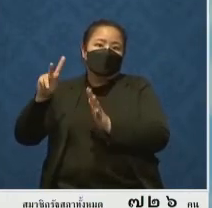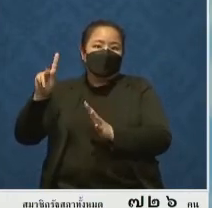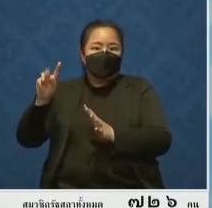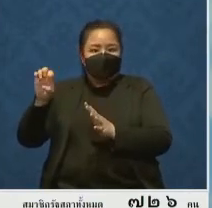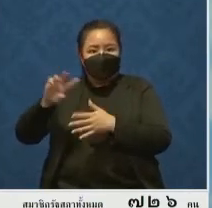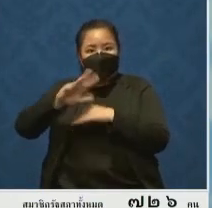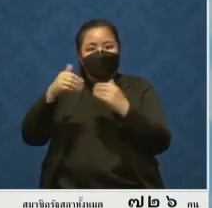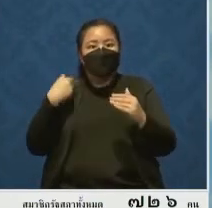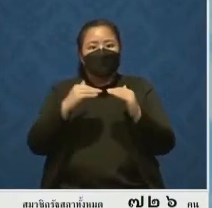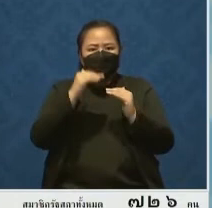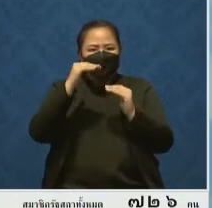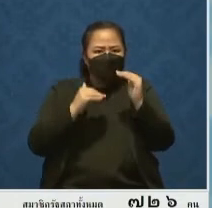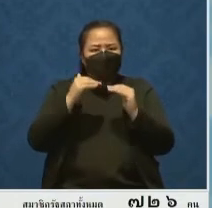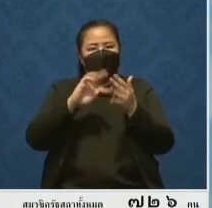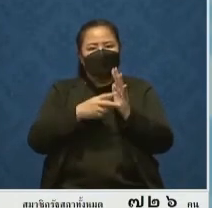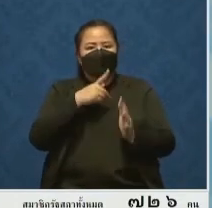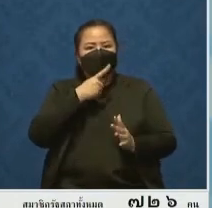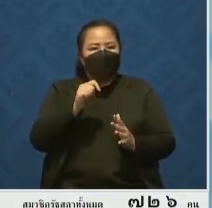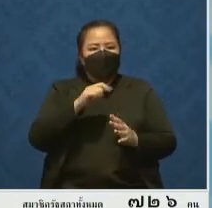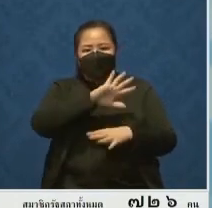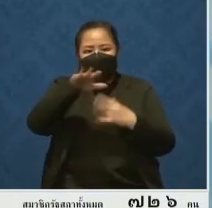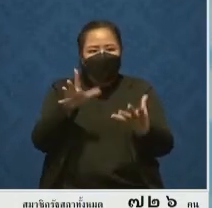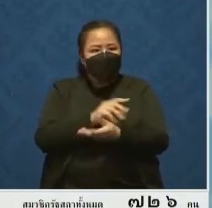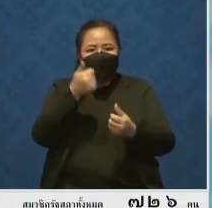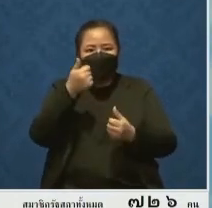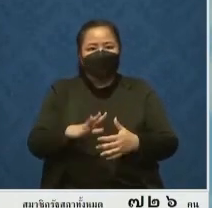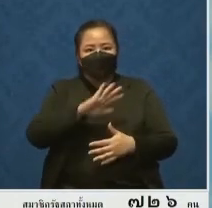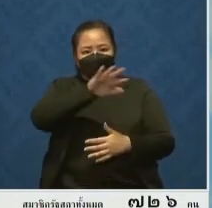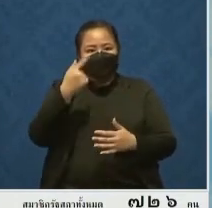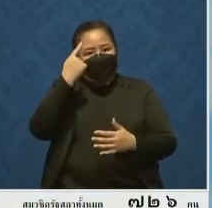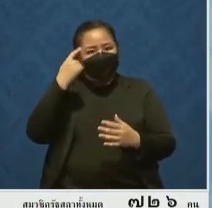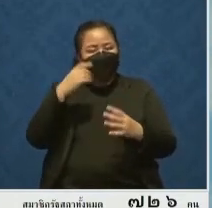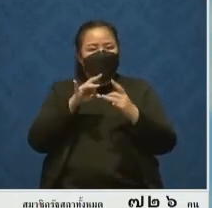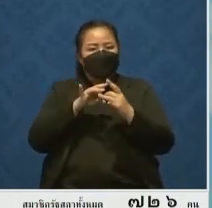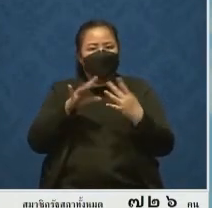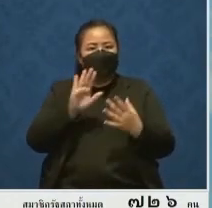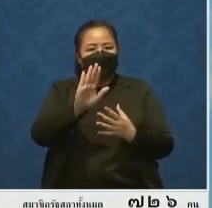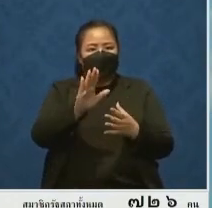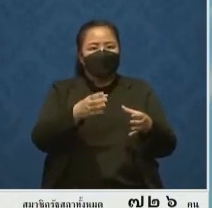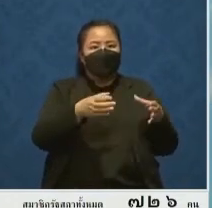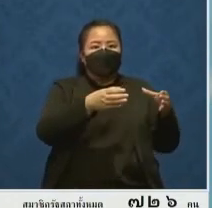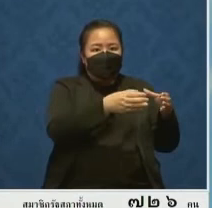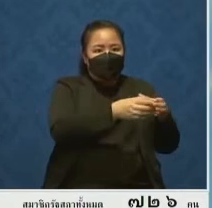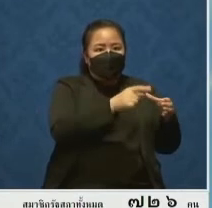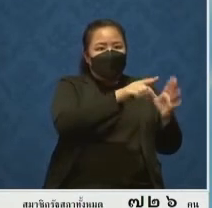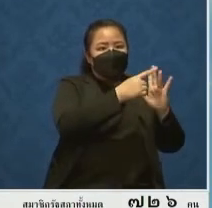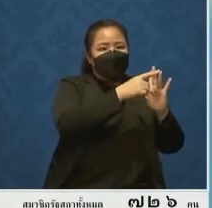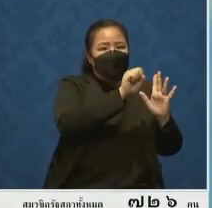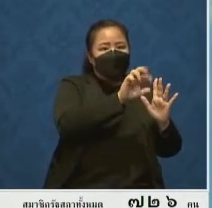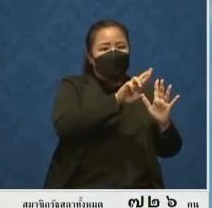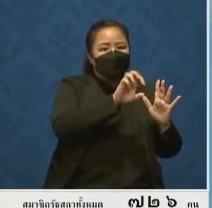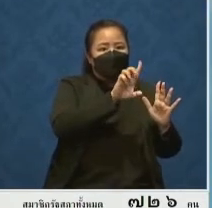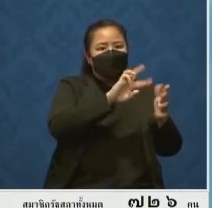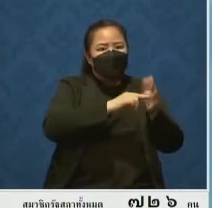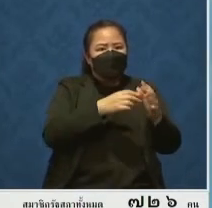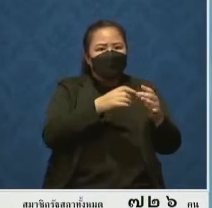ได้เลยครับว่าทำไมเราถึงให้ความเห็นชอบต่อท่านอาจารย์เสรีแต่ไม่ให้ความเห็นชอบต่อท่านอาจารย์สมชัยจะกลายเป็นว่าเราลงมติเพราะ